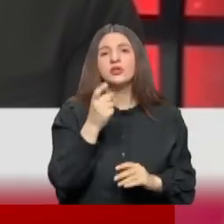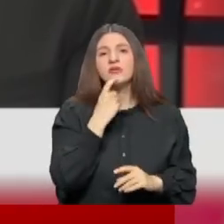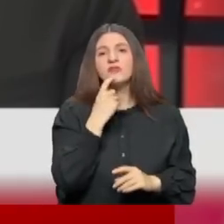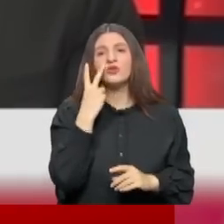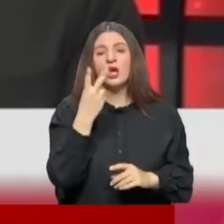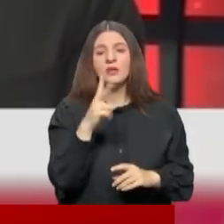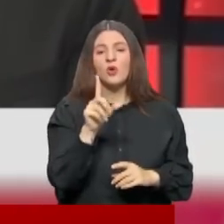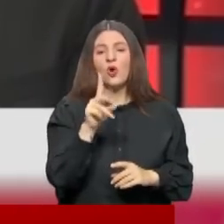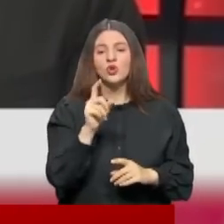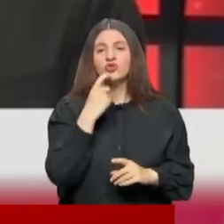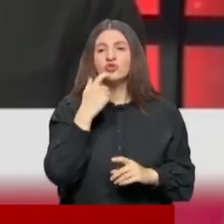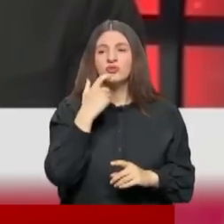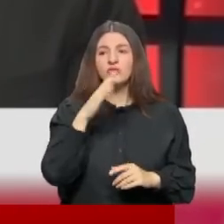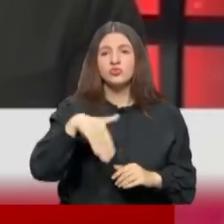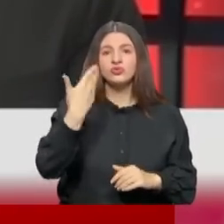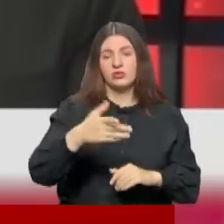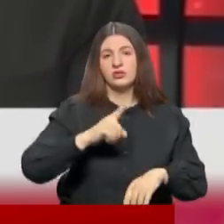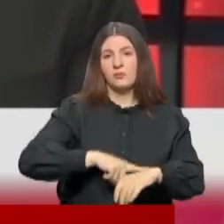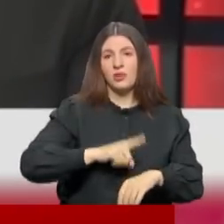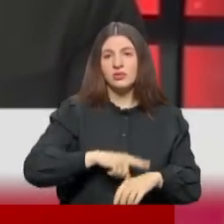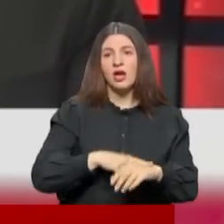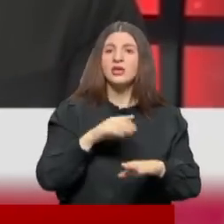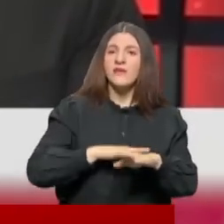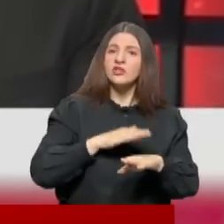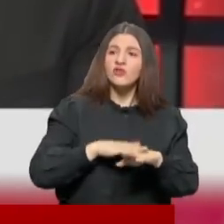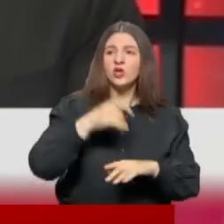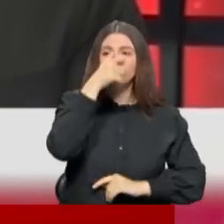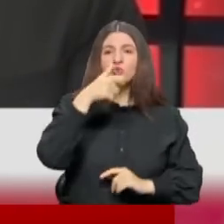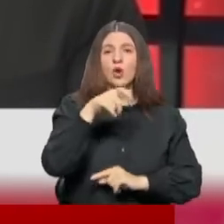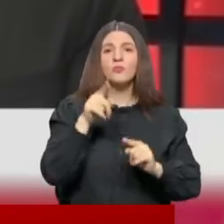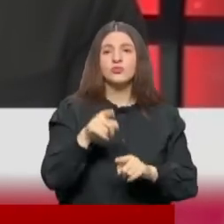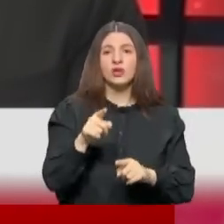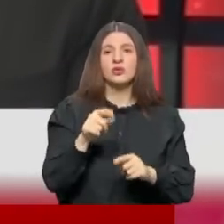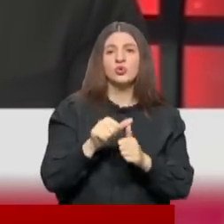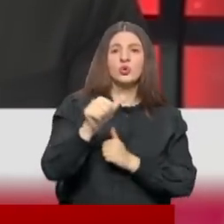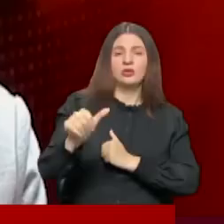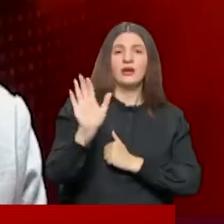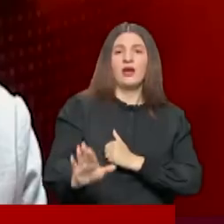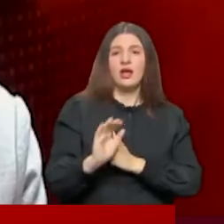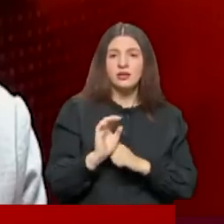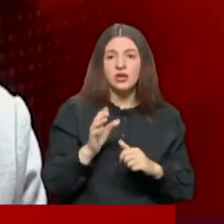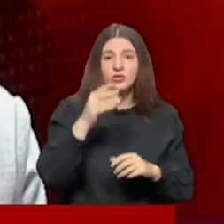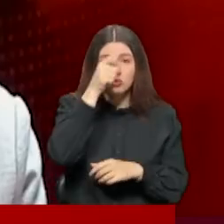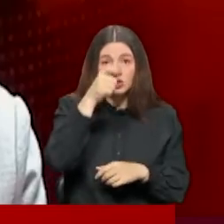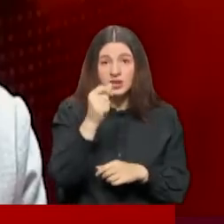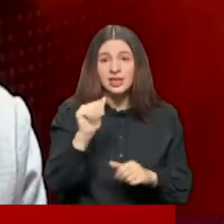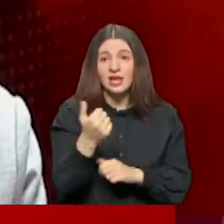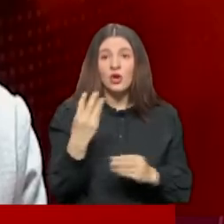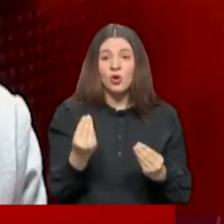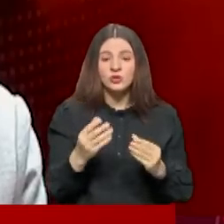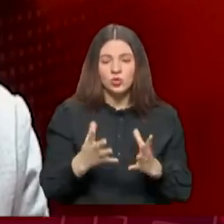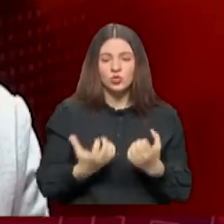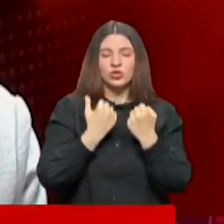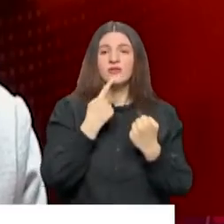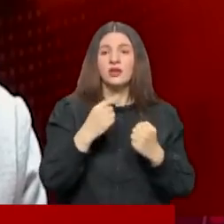yıllarda 2013'ten sonraki dönemlerde yavaş yavaş Türkiye bundan uzaklaştı. Türk lirasının değerli olmasından kurtulacağız